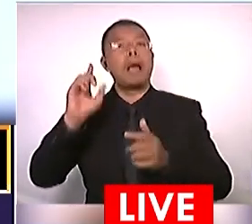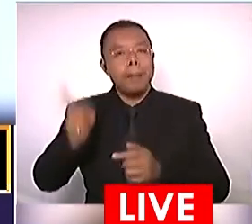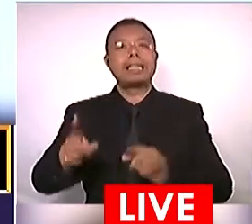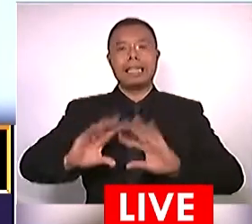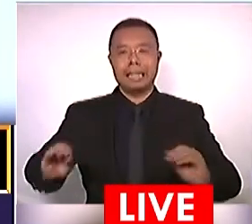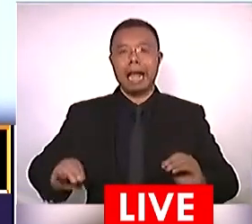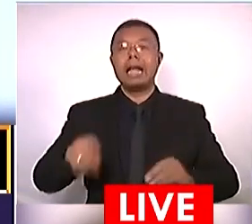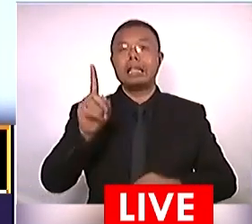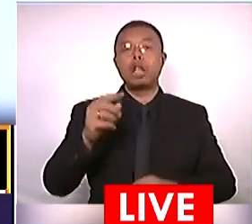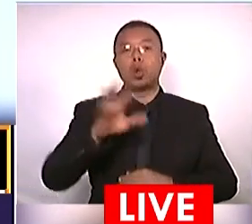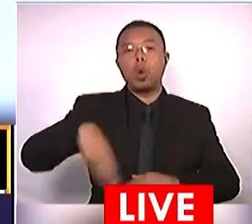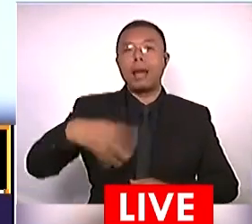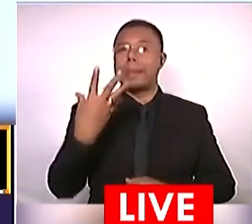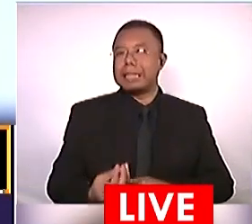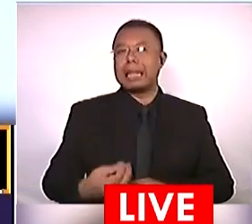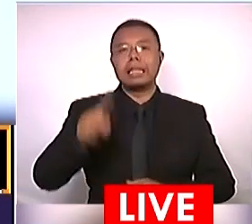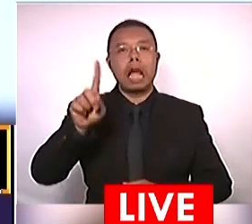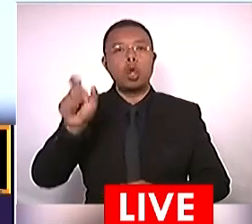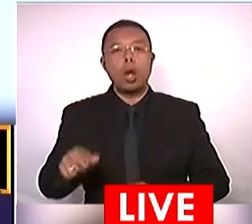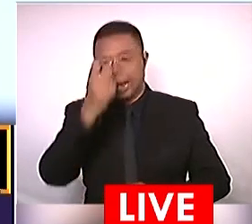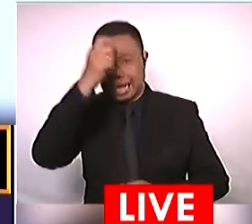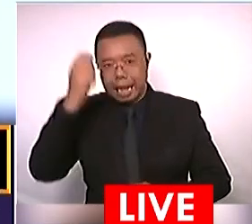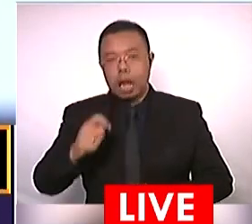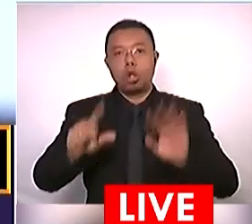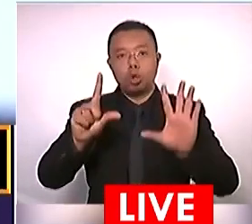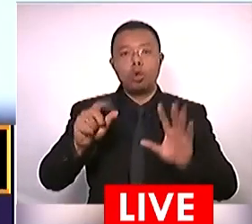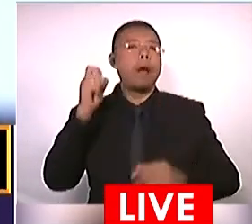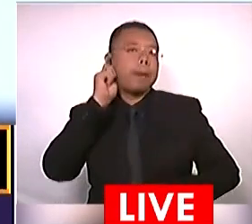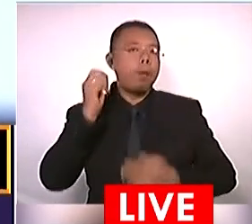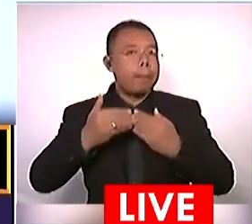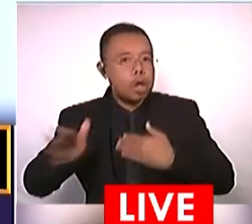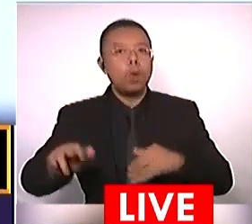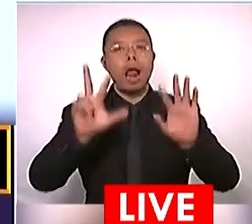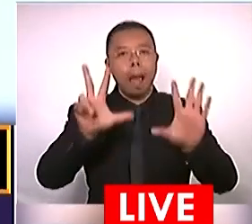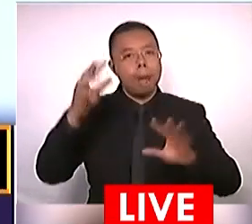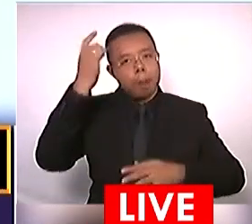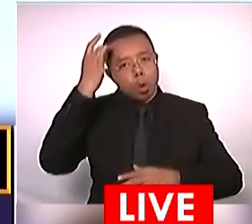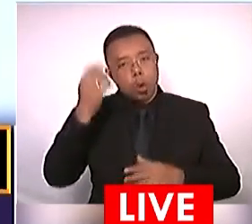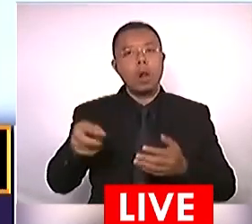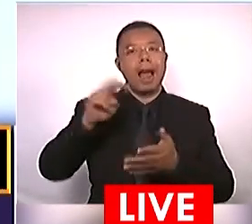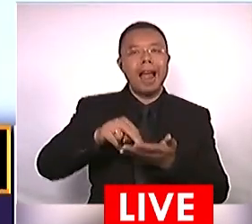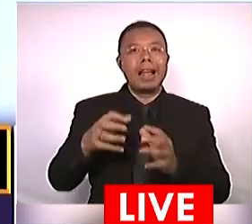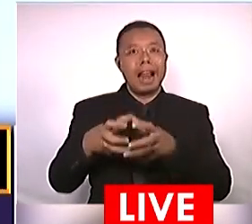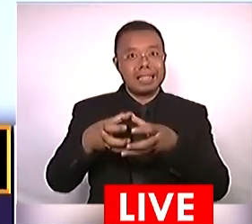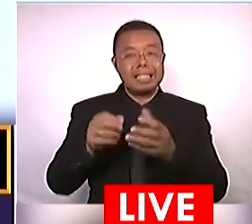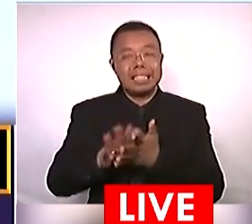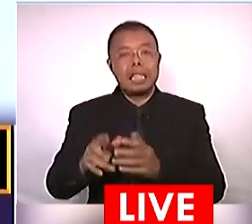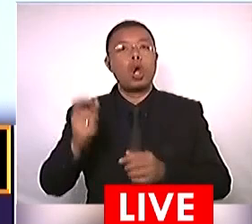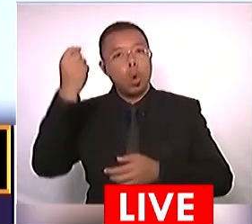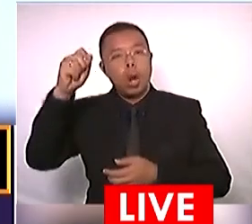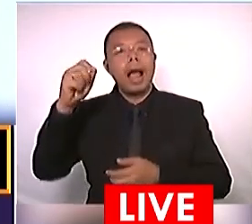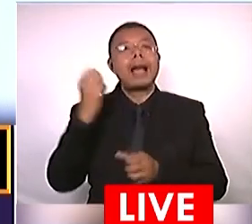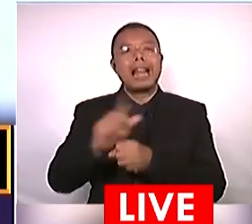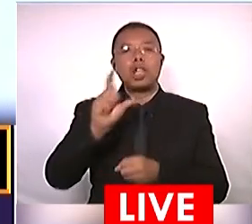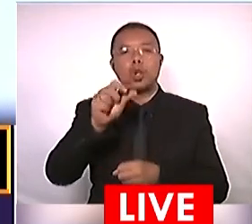miskin satu sarjana 7 perempuan maju buruh naik kelas 9 kuliah gratis untuk anak prajurit dan